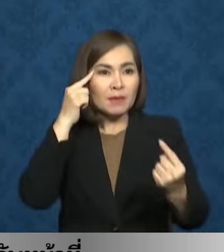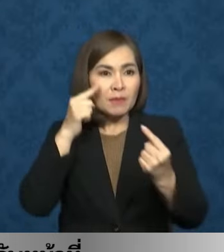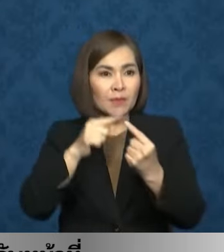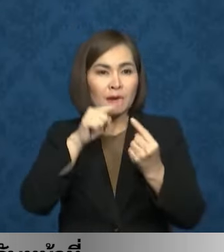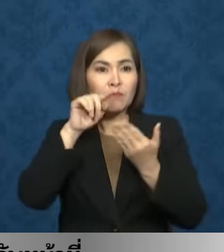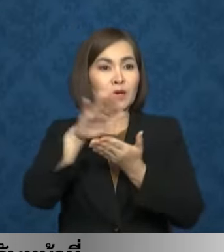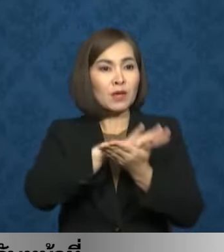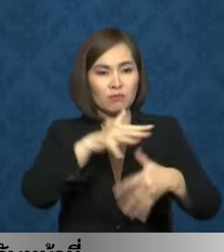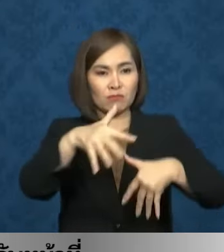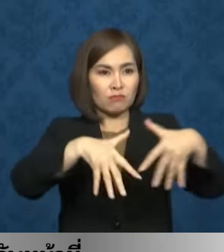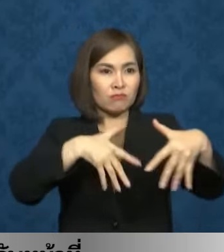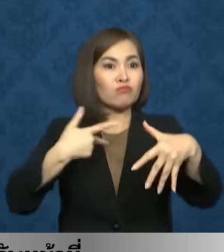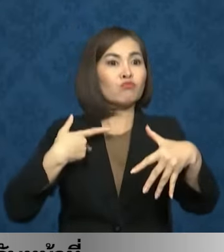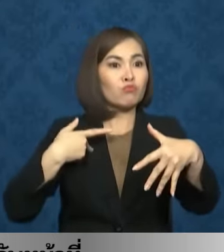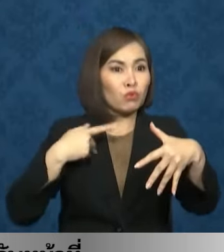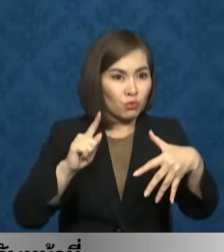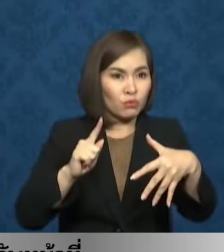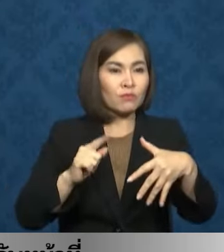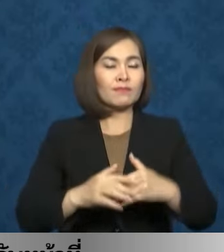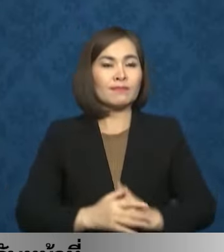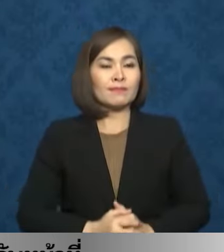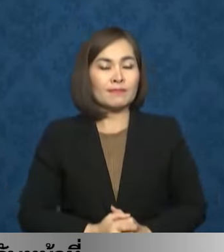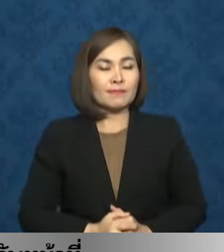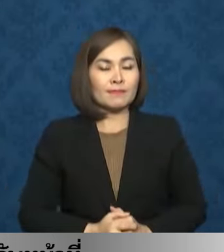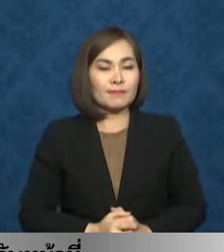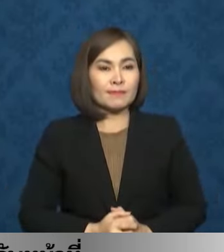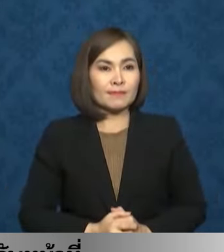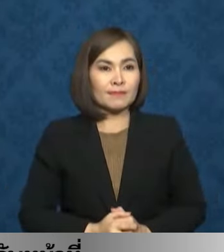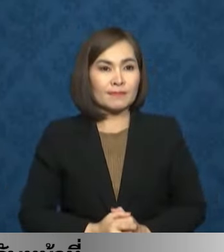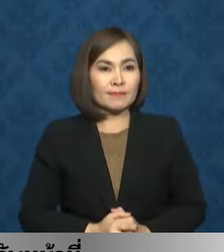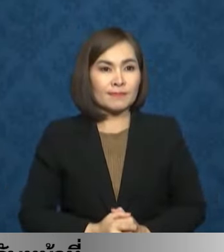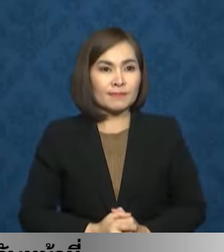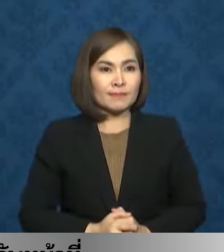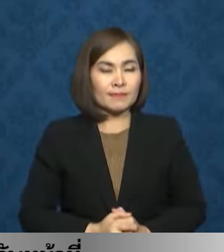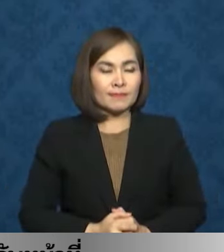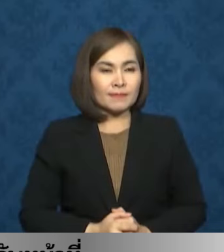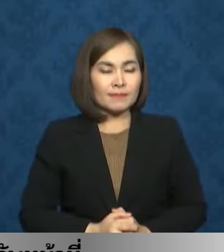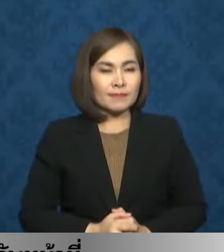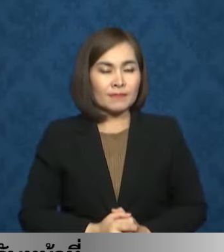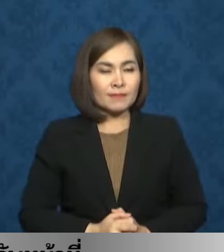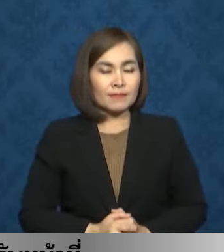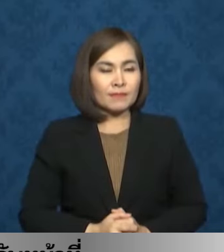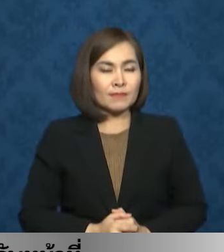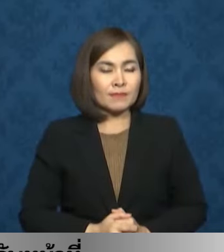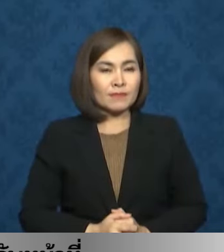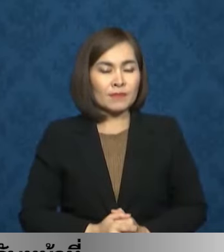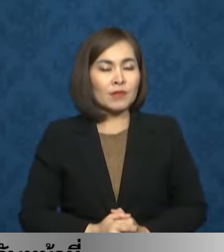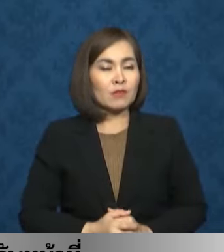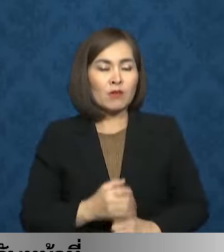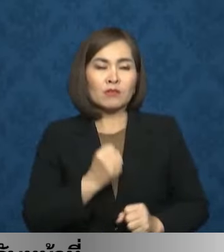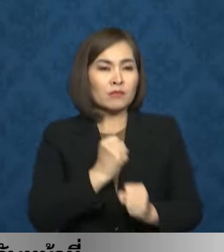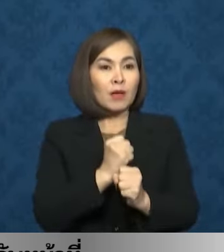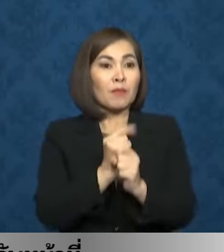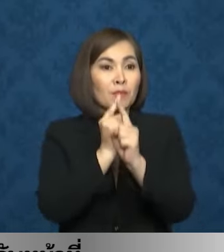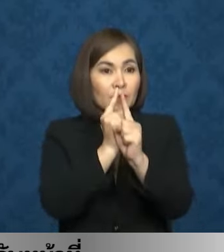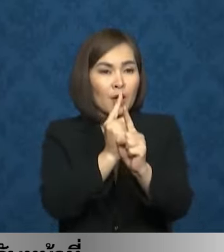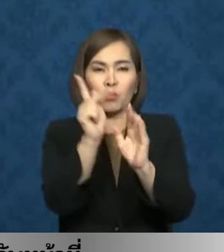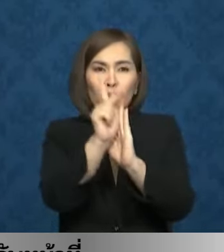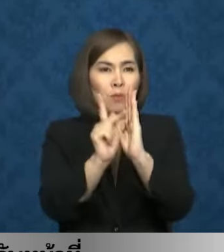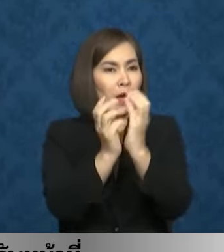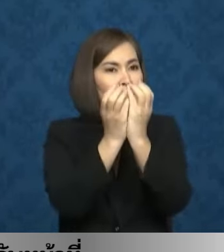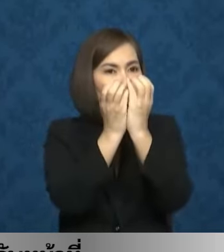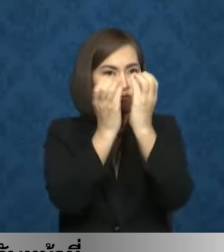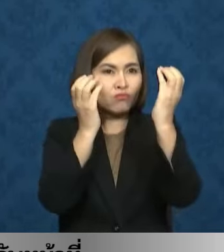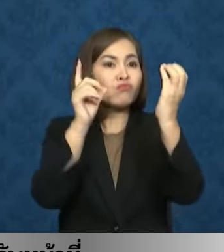เทศและประชาชน เพื่อประโยชน์ของประเทศและประชาชน ทั้งจะรักษาไว้และปฏิบัติตามซึ่งรัฐธรรมนูญ